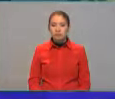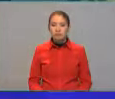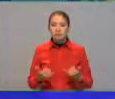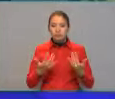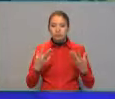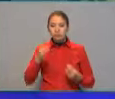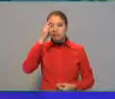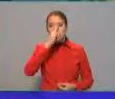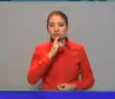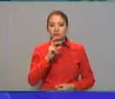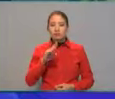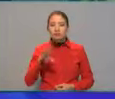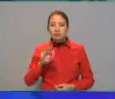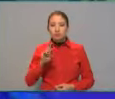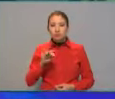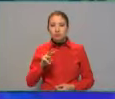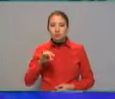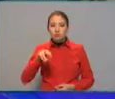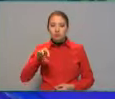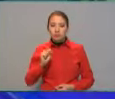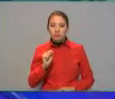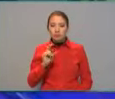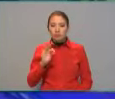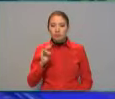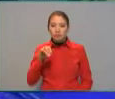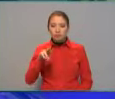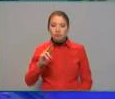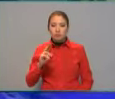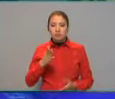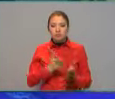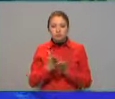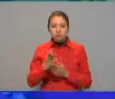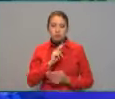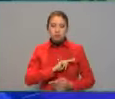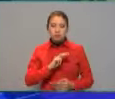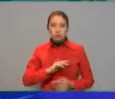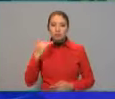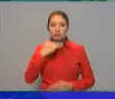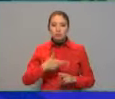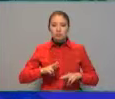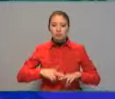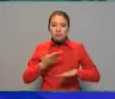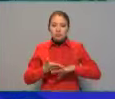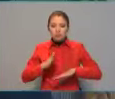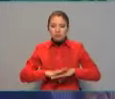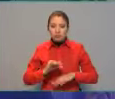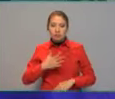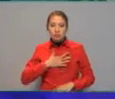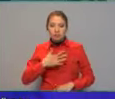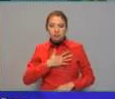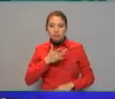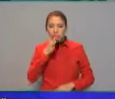Қазіргі таңда Қазақстанда экстракорпоральды мембраналық оксигенация әдісі кеңінен қолданылып келеді. Бұл жүректің ауыр және тыныс